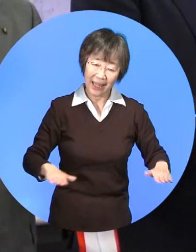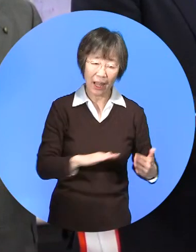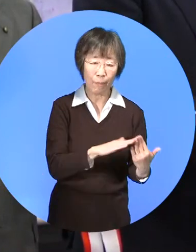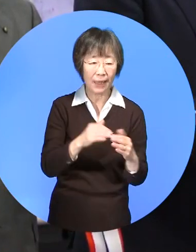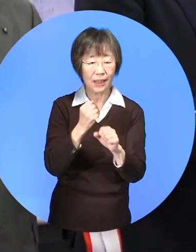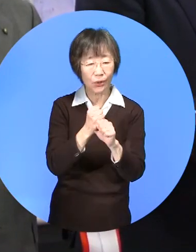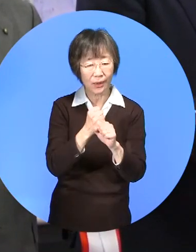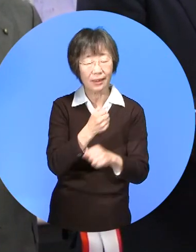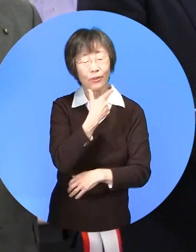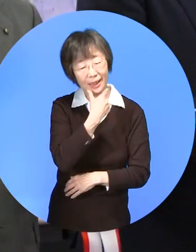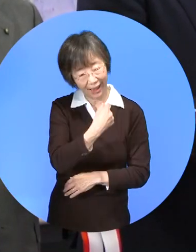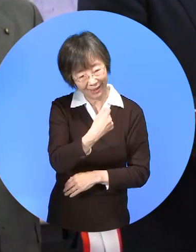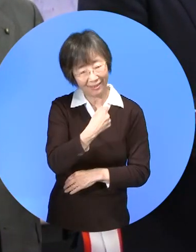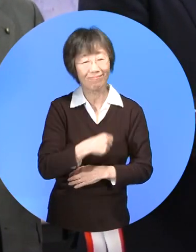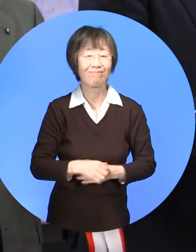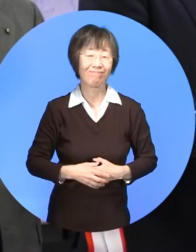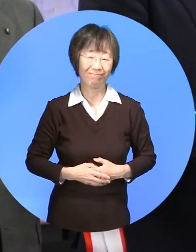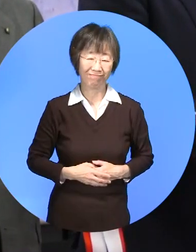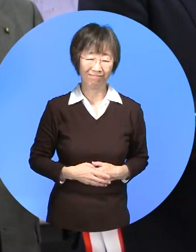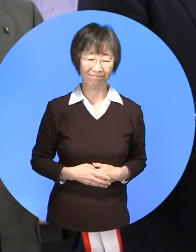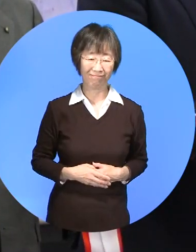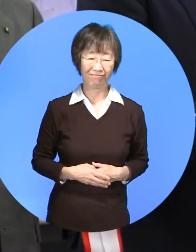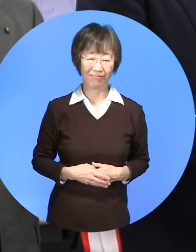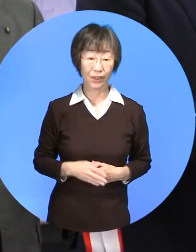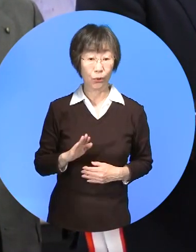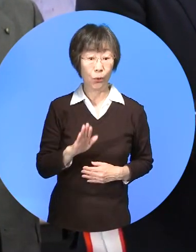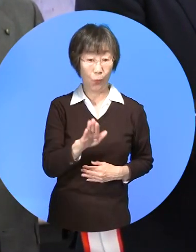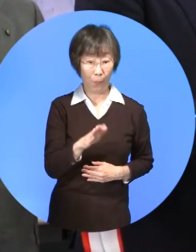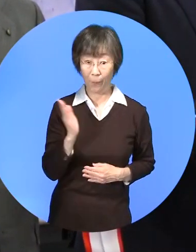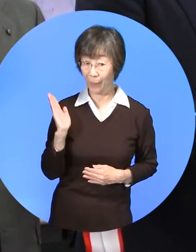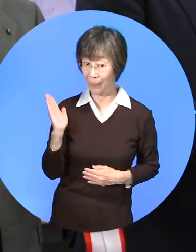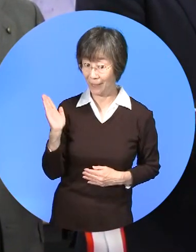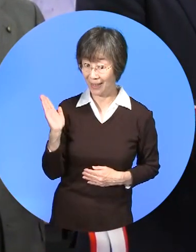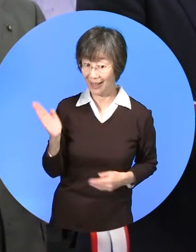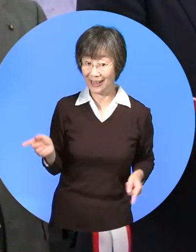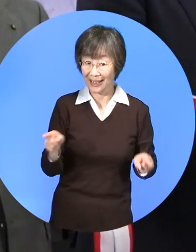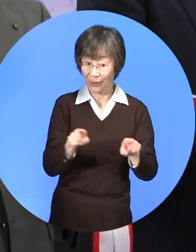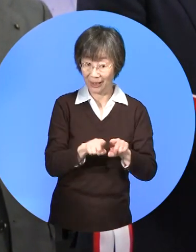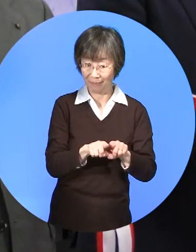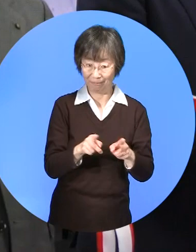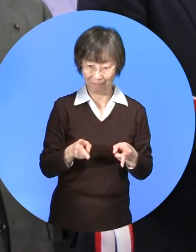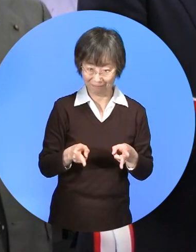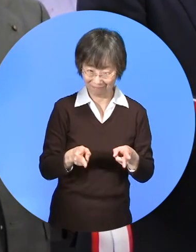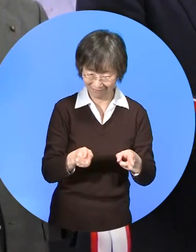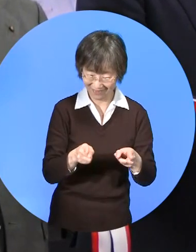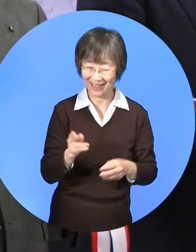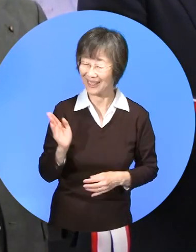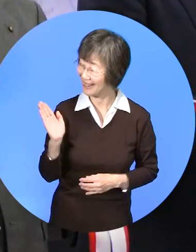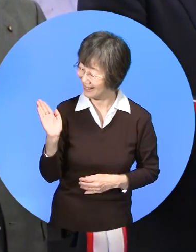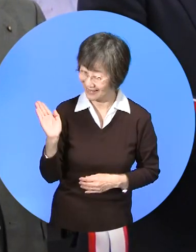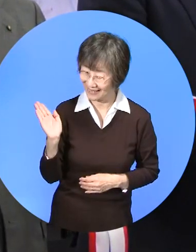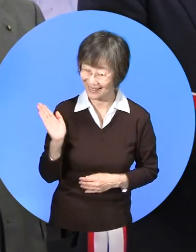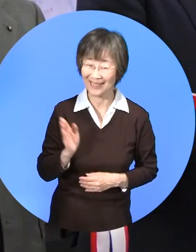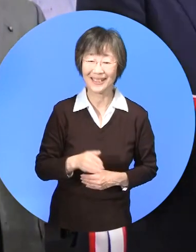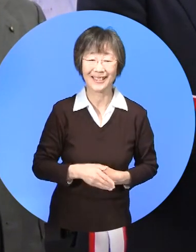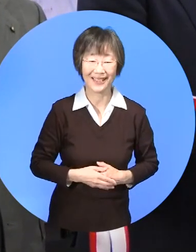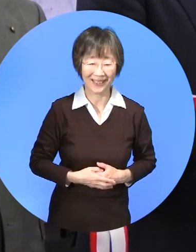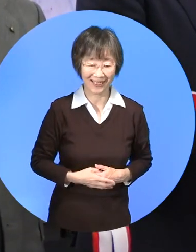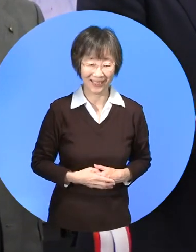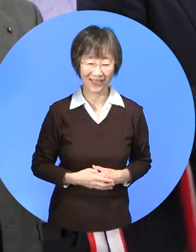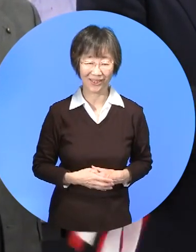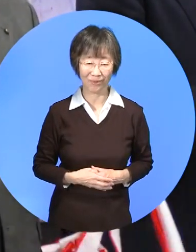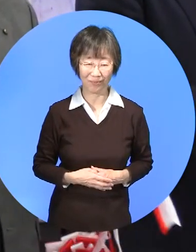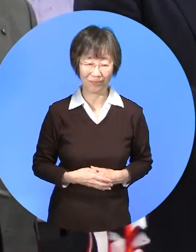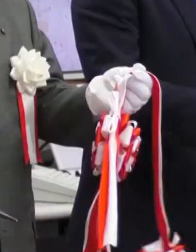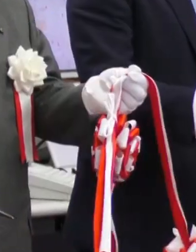ました。その後、完成したばかりの吹田市摂津市消防司令センターでテープカットが行われました